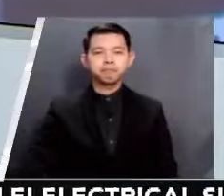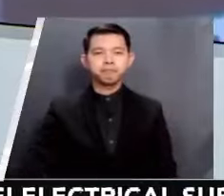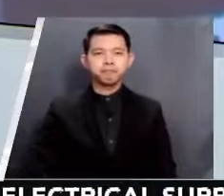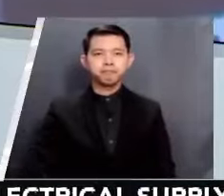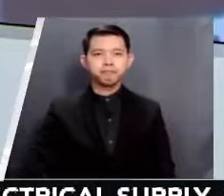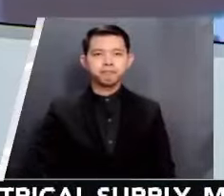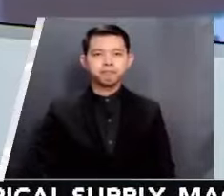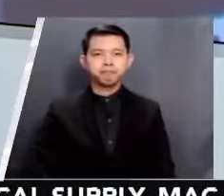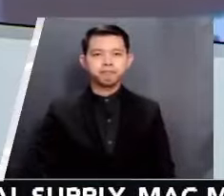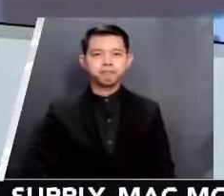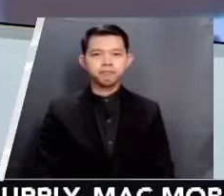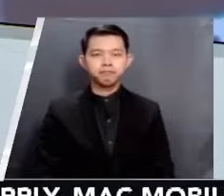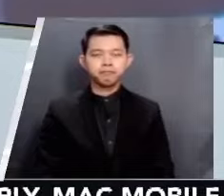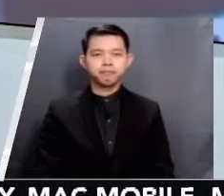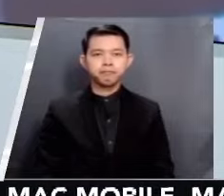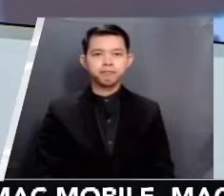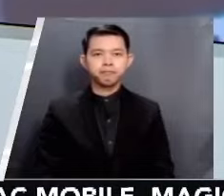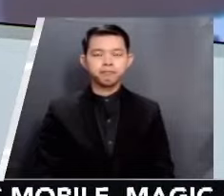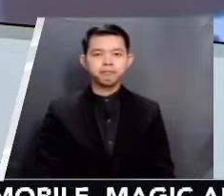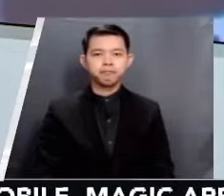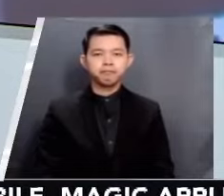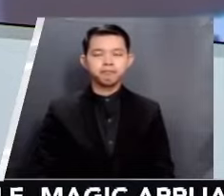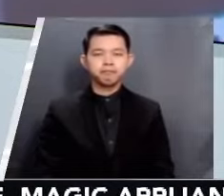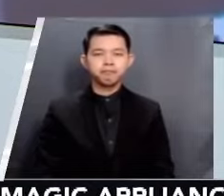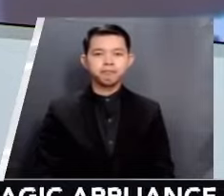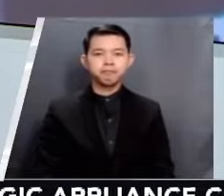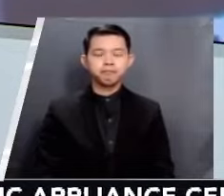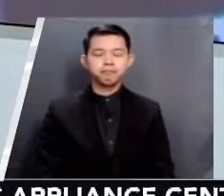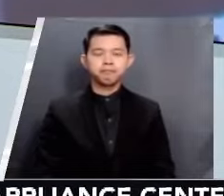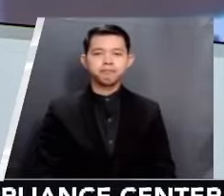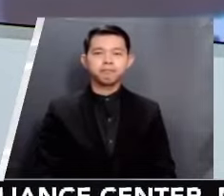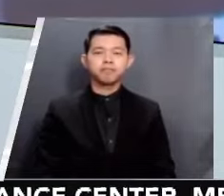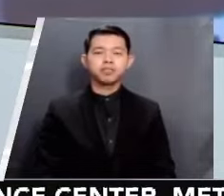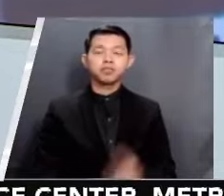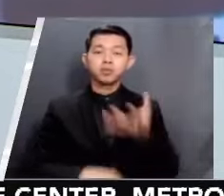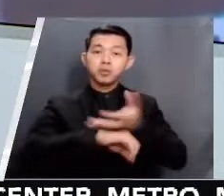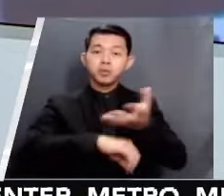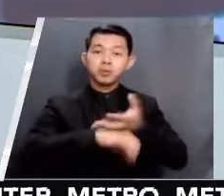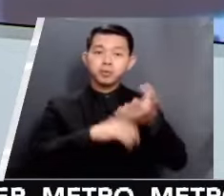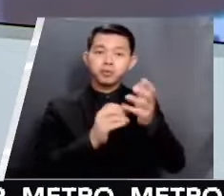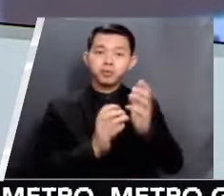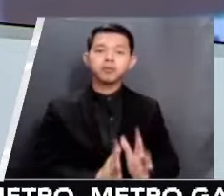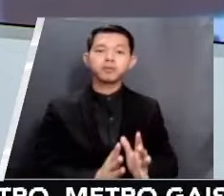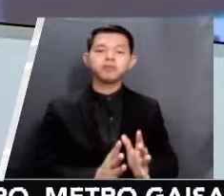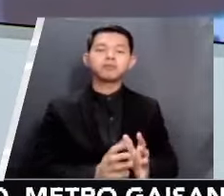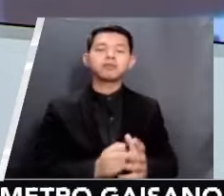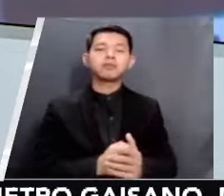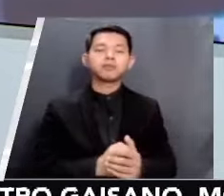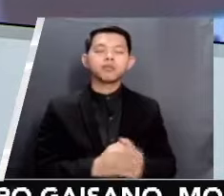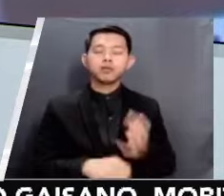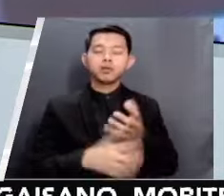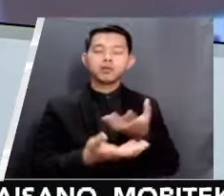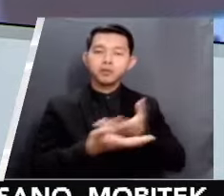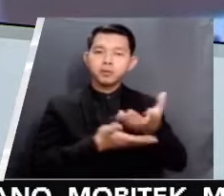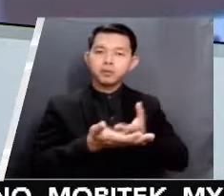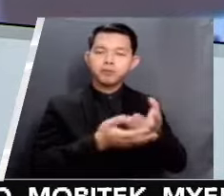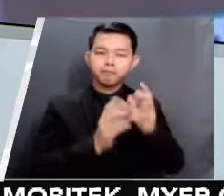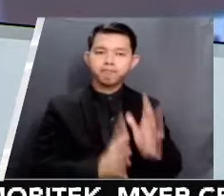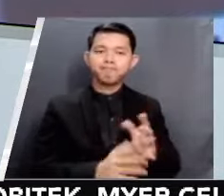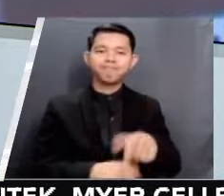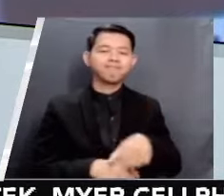Itinanggi ng dating consultant ni Bambang Tarlac Mayor Alice Guo na si Lin Wen Yi ang biological mother ni Guo. Sinampahan na rin